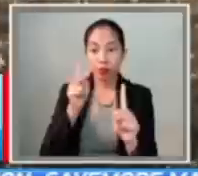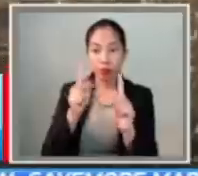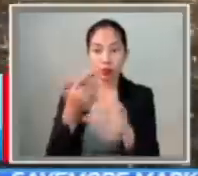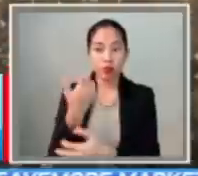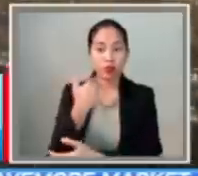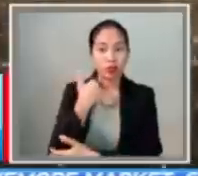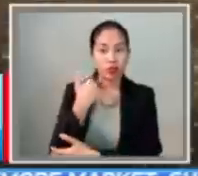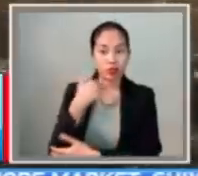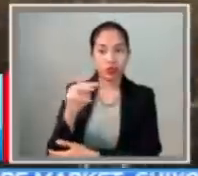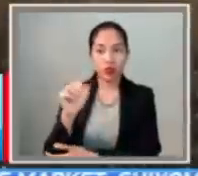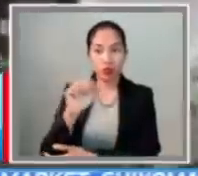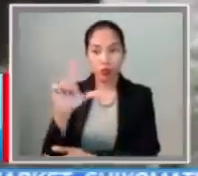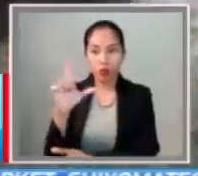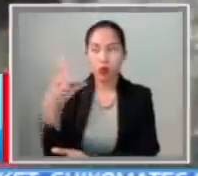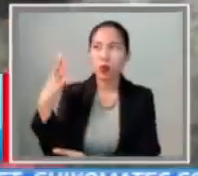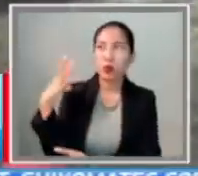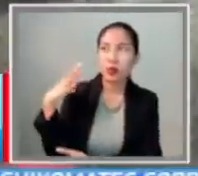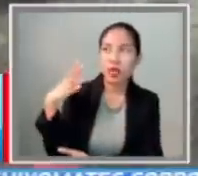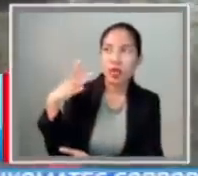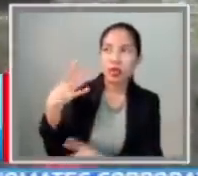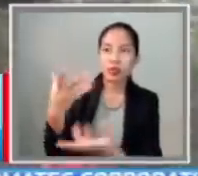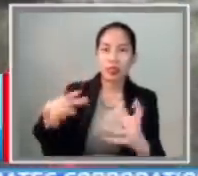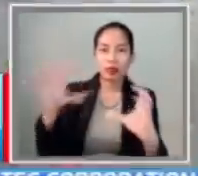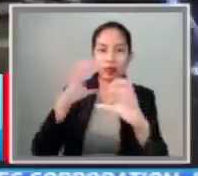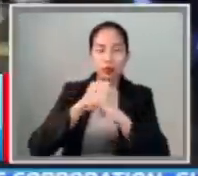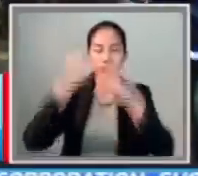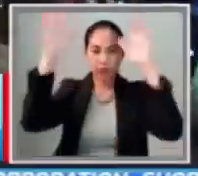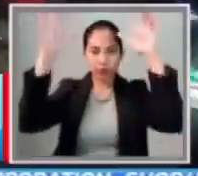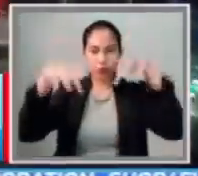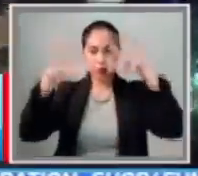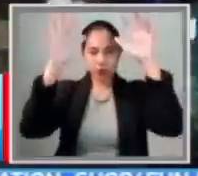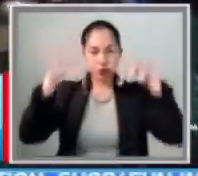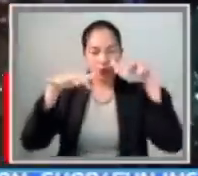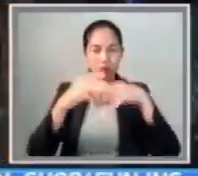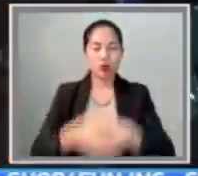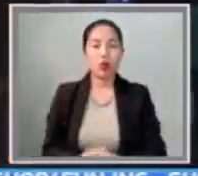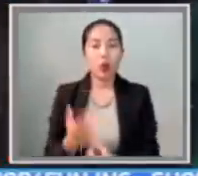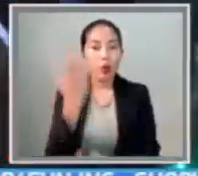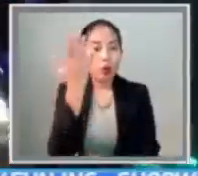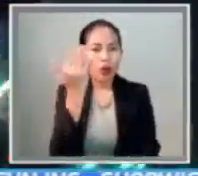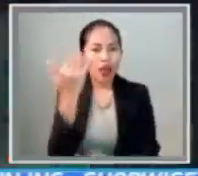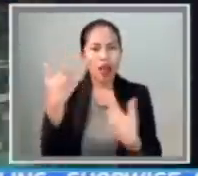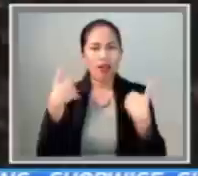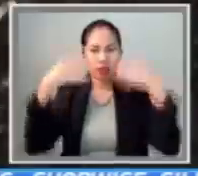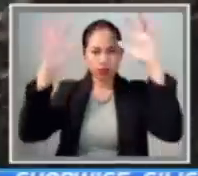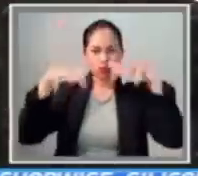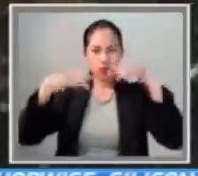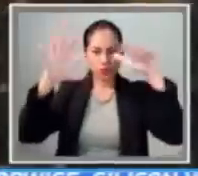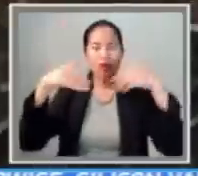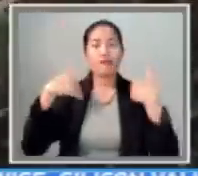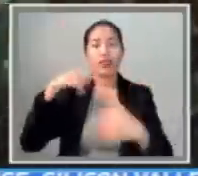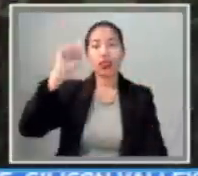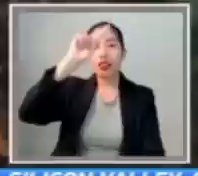ulan. Ayon sa pag-asa, ang ulan sa mga naturang lugar ay dulot ng thunderstorms.